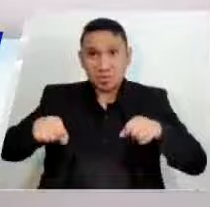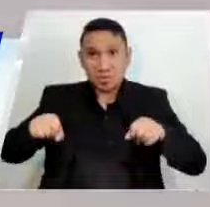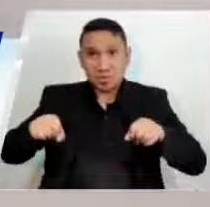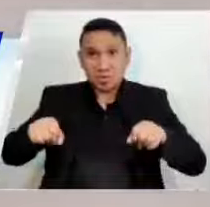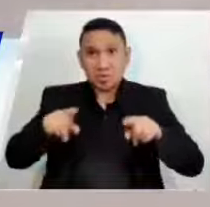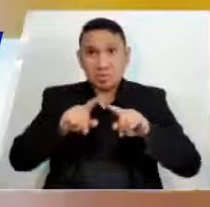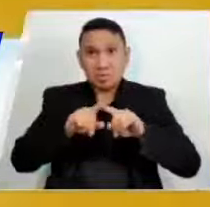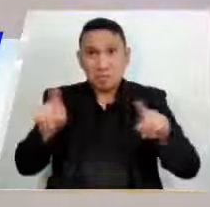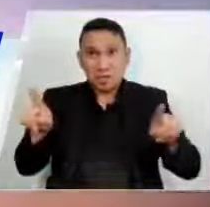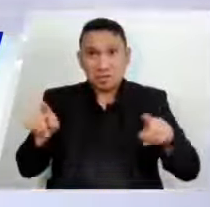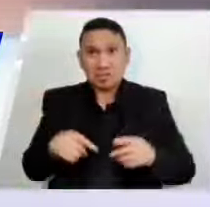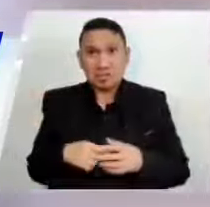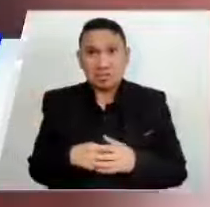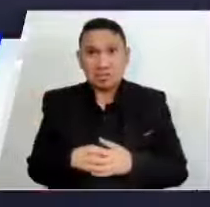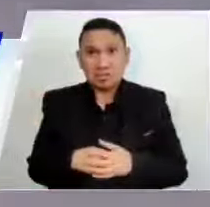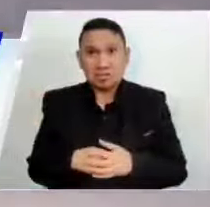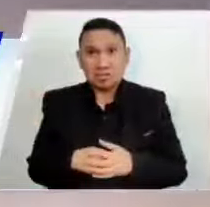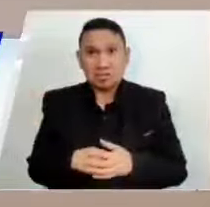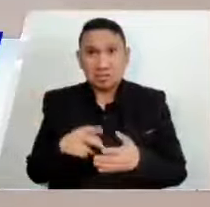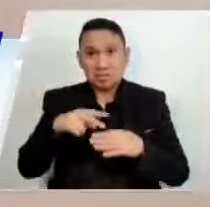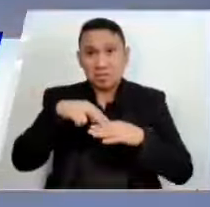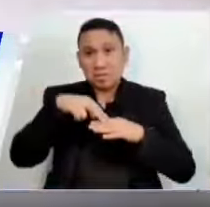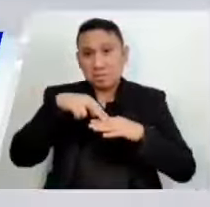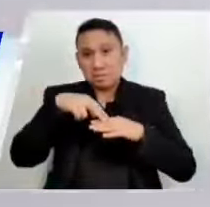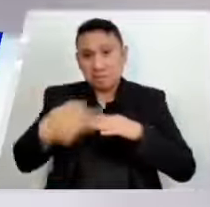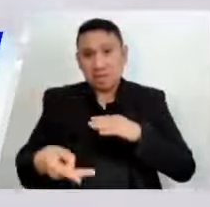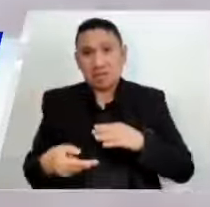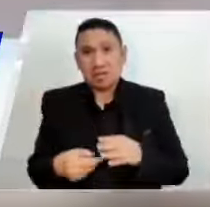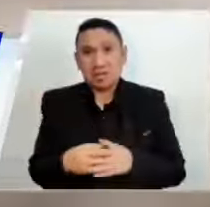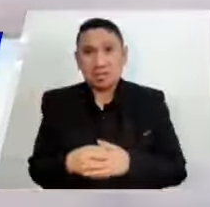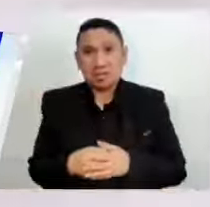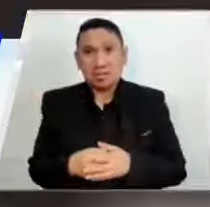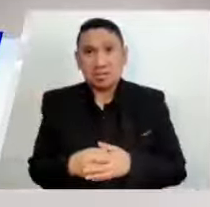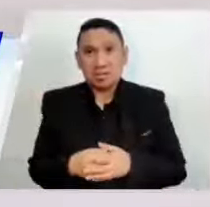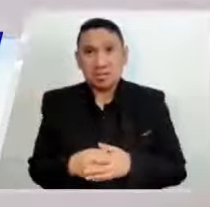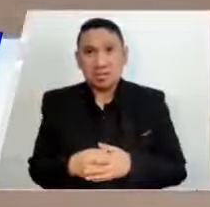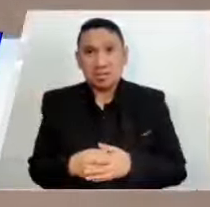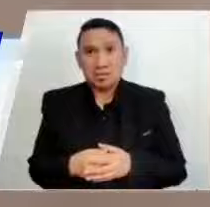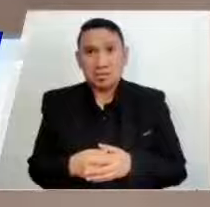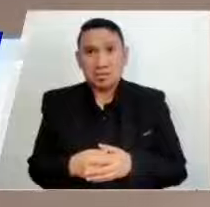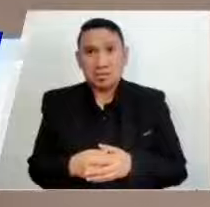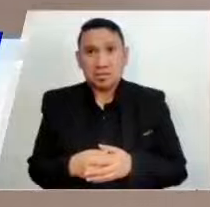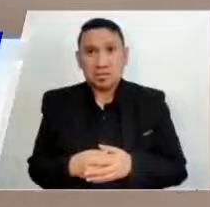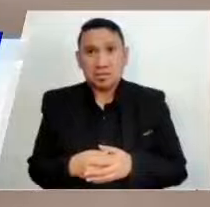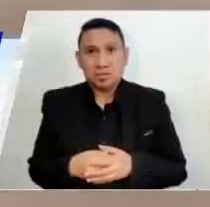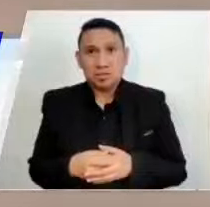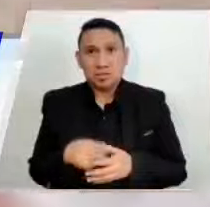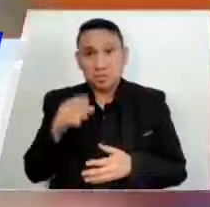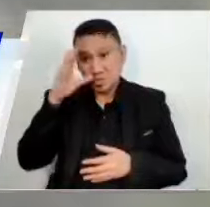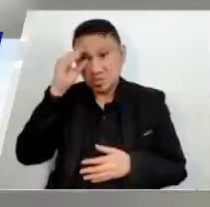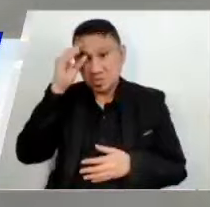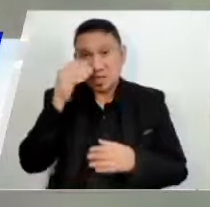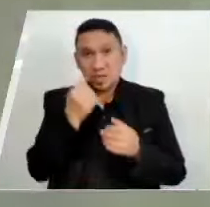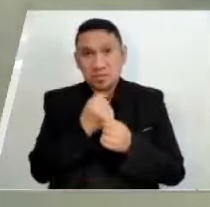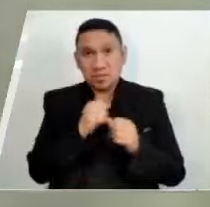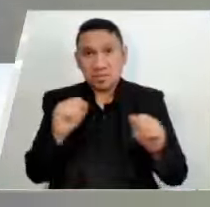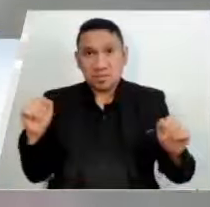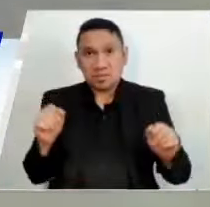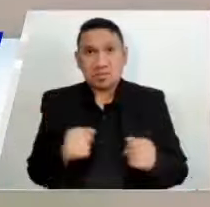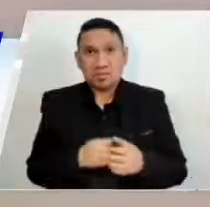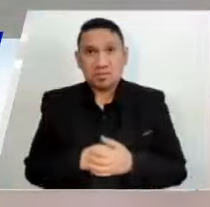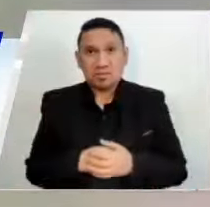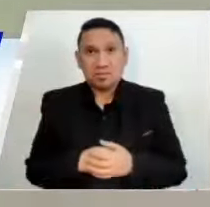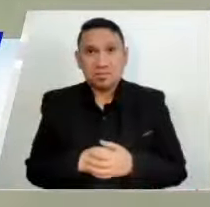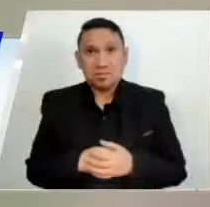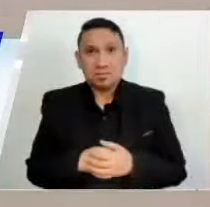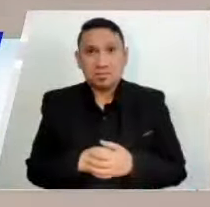pero Nahulog siya at inanod ang kanyang motorsiklo ligtas naman ang lalaki kabi-kabila